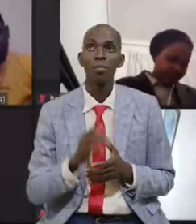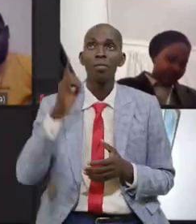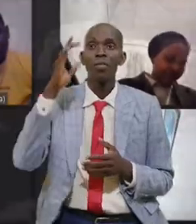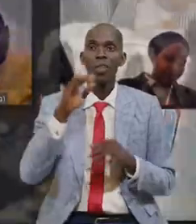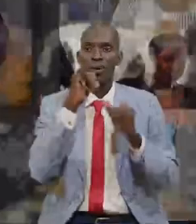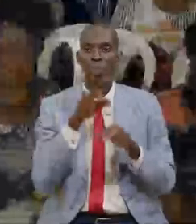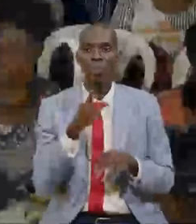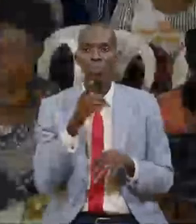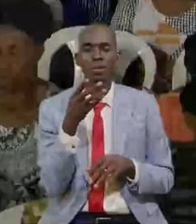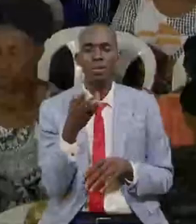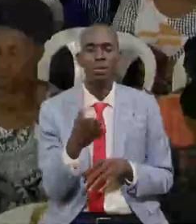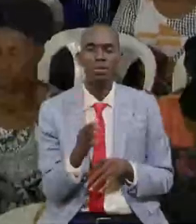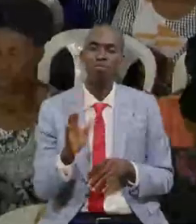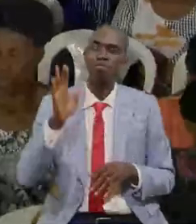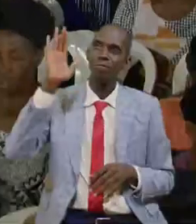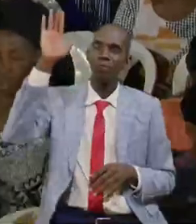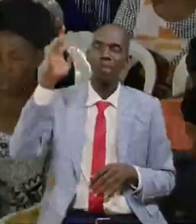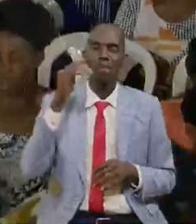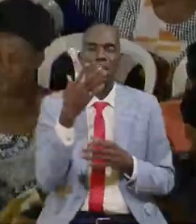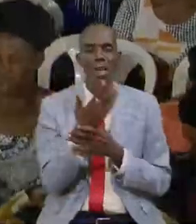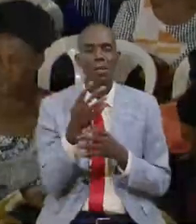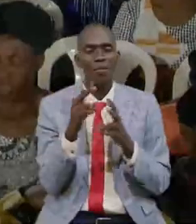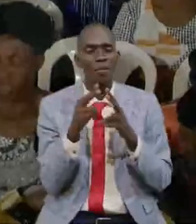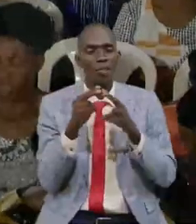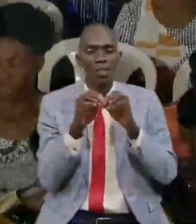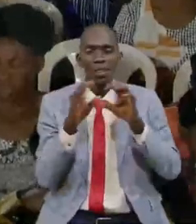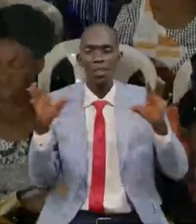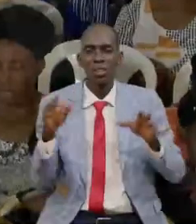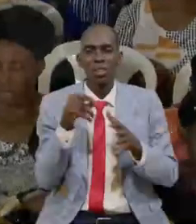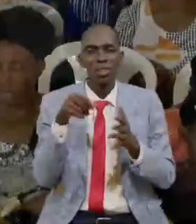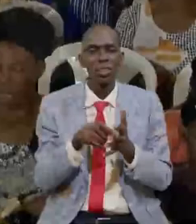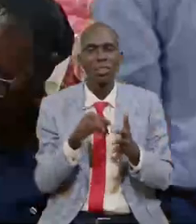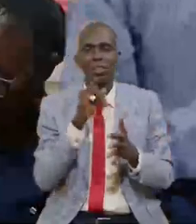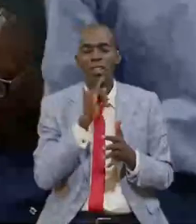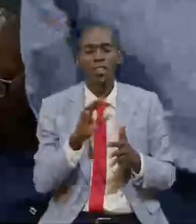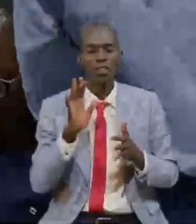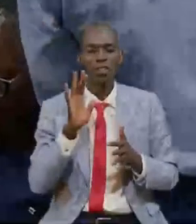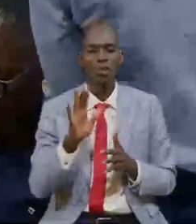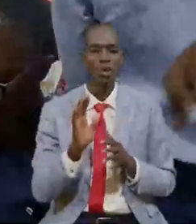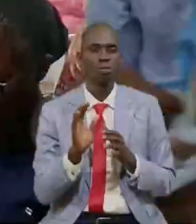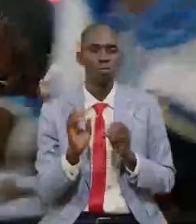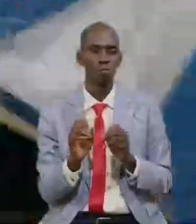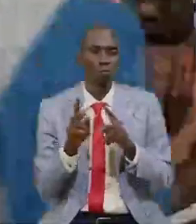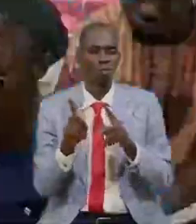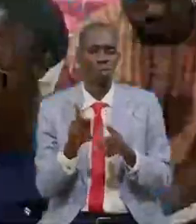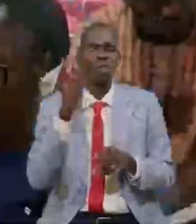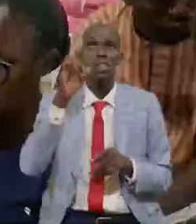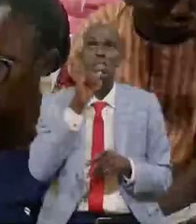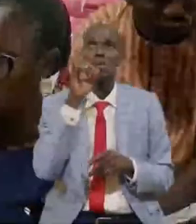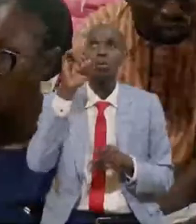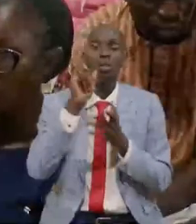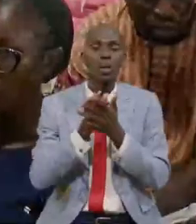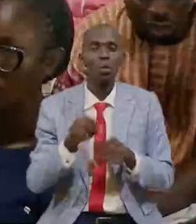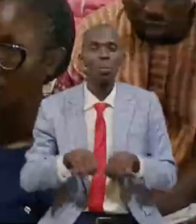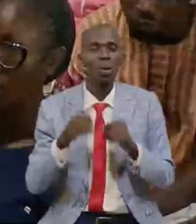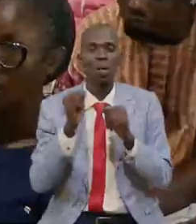bénisse. Levez la main là-bas. Levez bien la main. Voici votre occasion maintenant. C'est lui qui va briser toujours dans votre